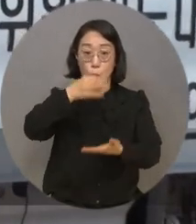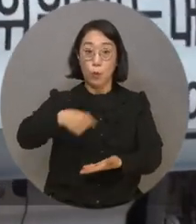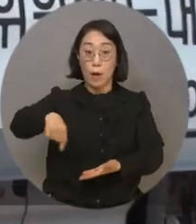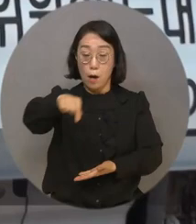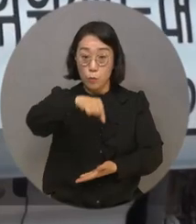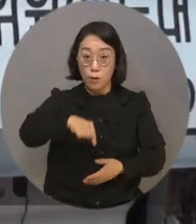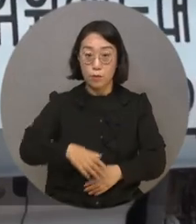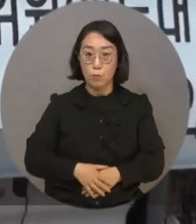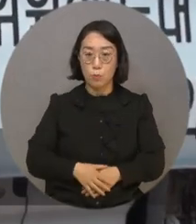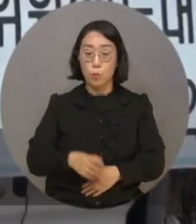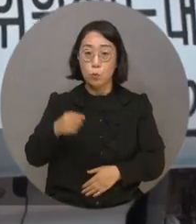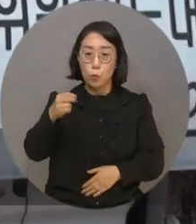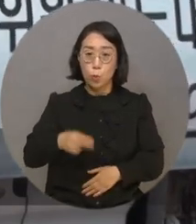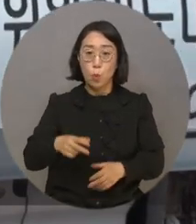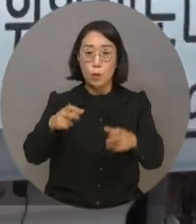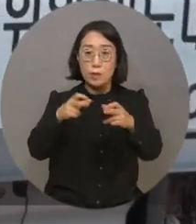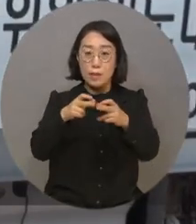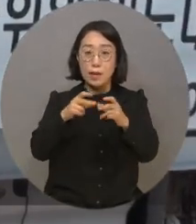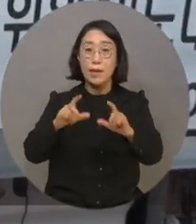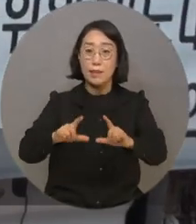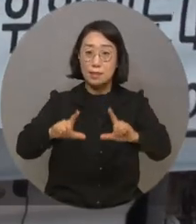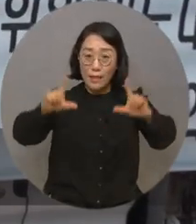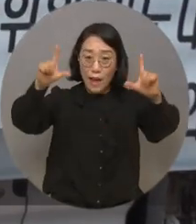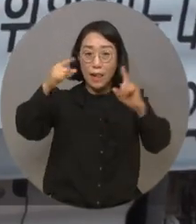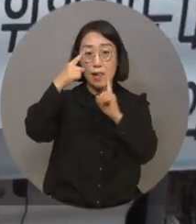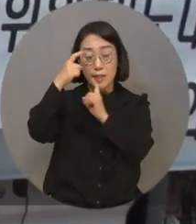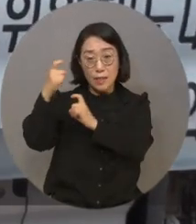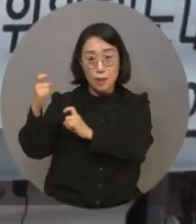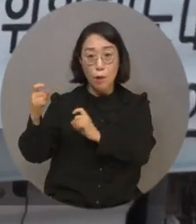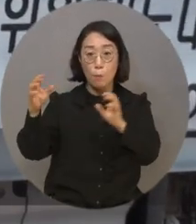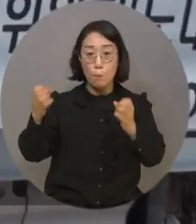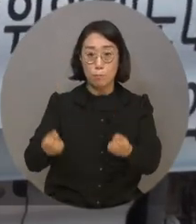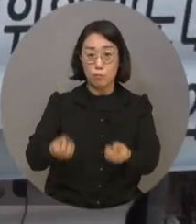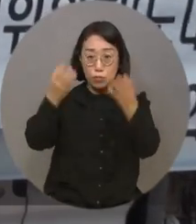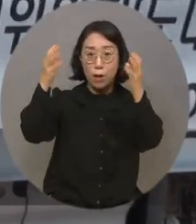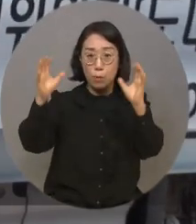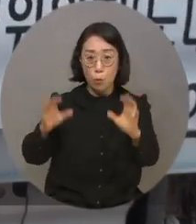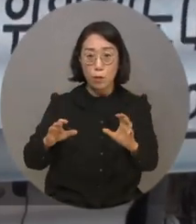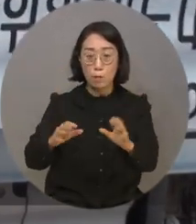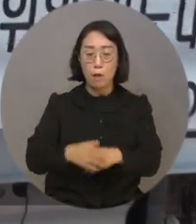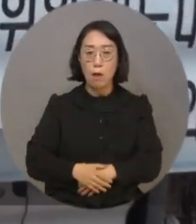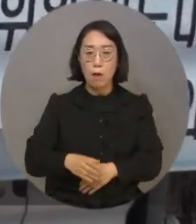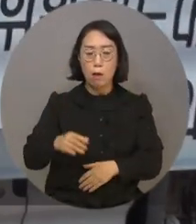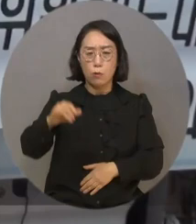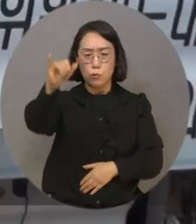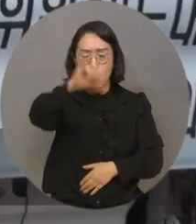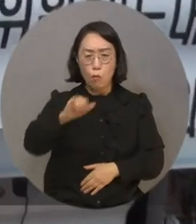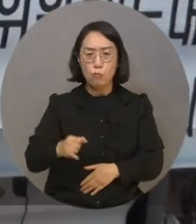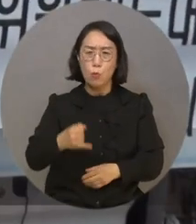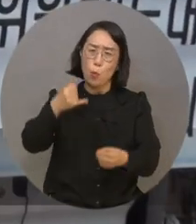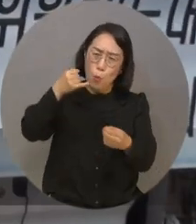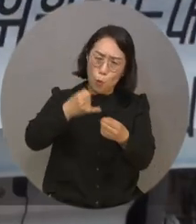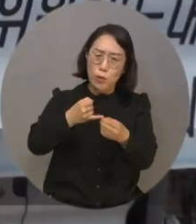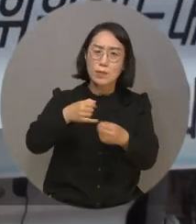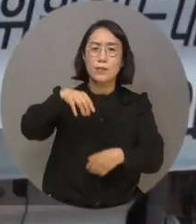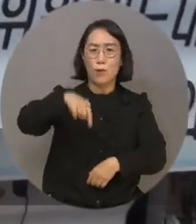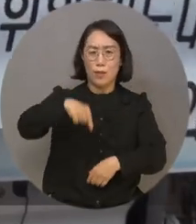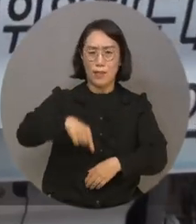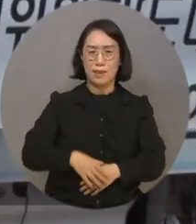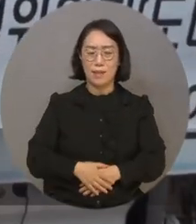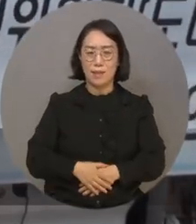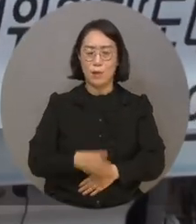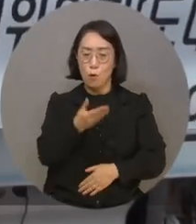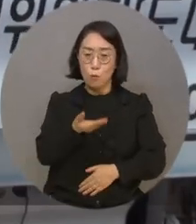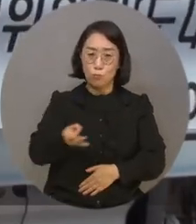그렇지만은 장애인 날 기념행사 예산이 전국 최하위권에 지금 머물고 있거든요. 그 수준을